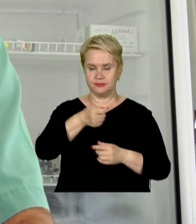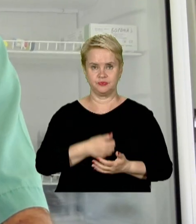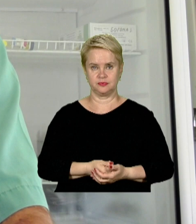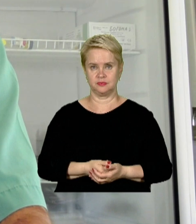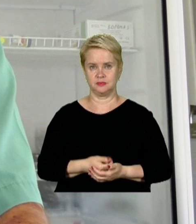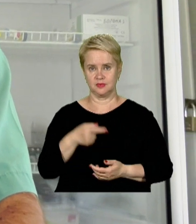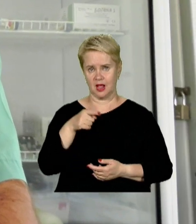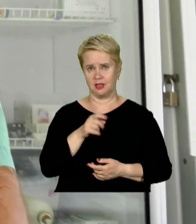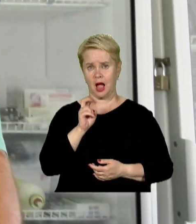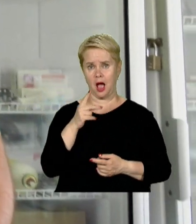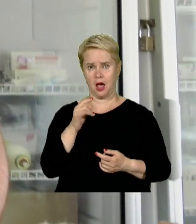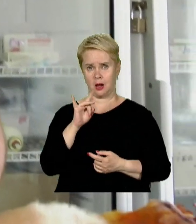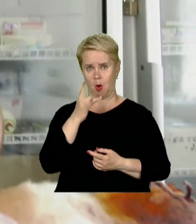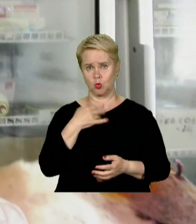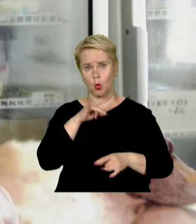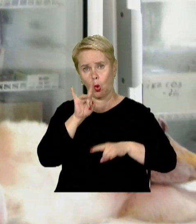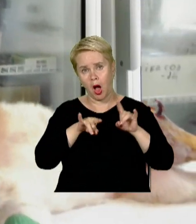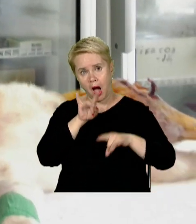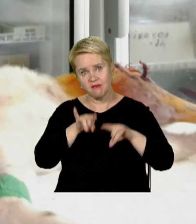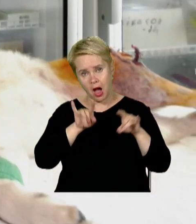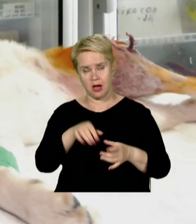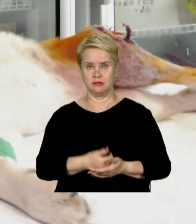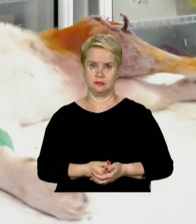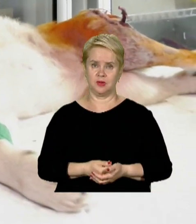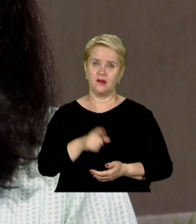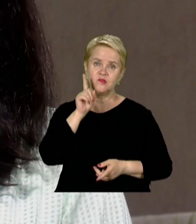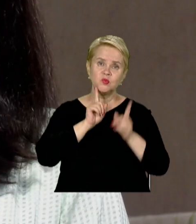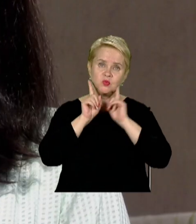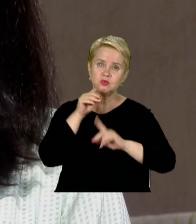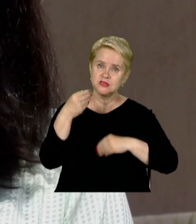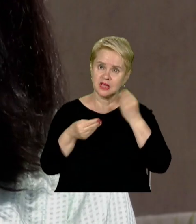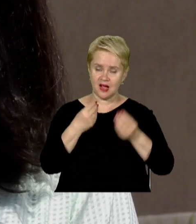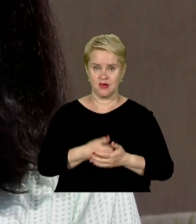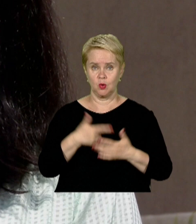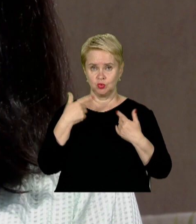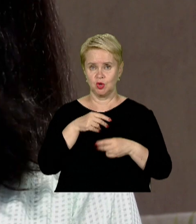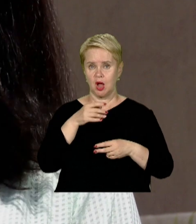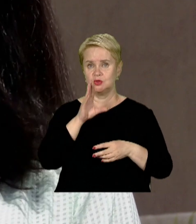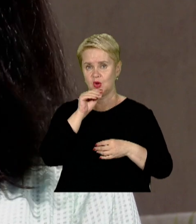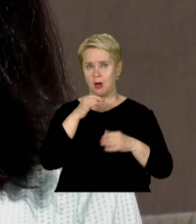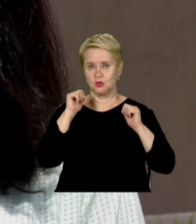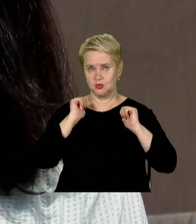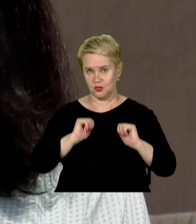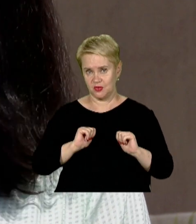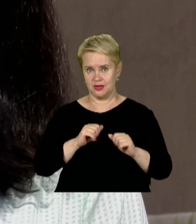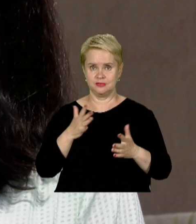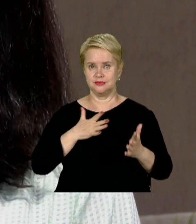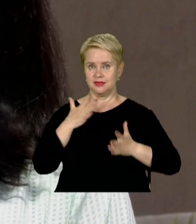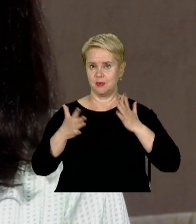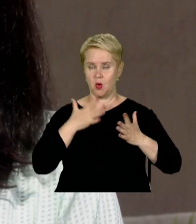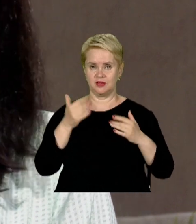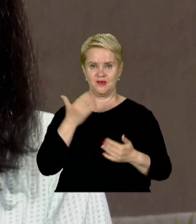и обычный ребенок. Надо уговаривать, надо давать вкусняшки. Щенок уже отошел от операции, бодр,